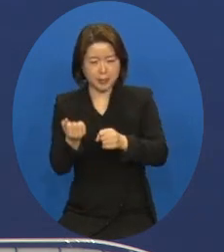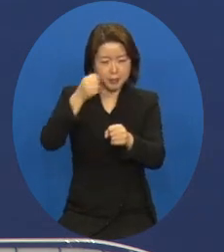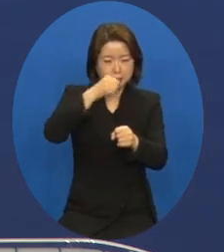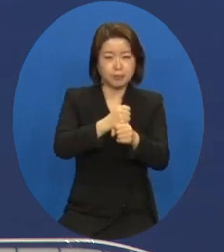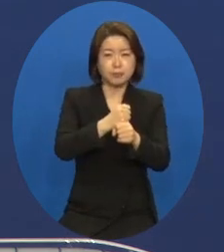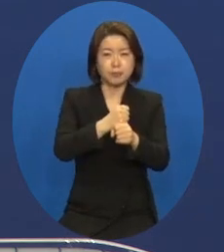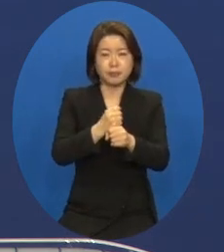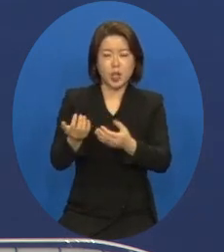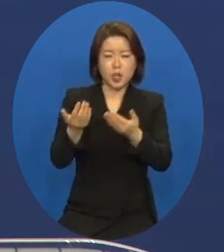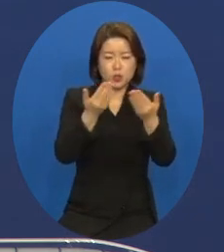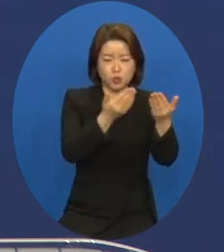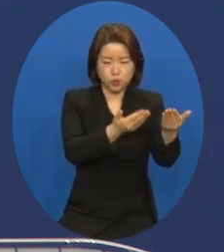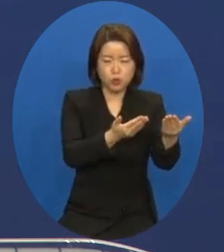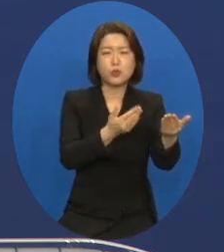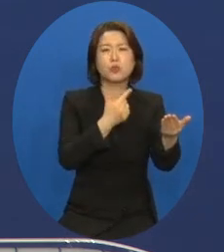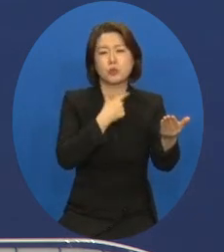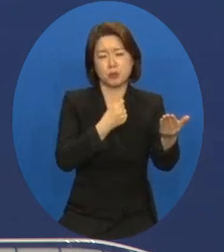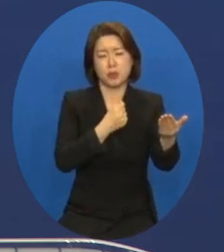있었던 것입니다